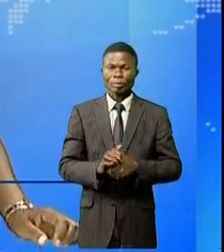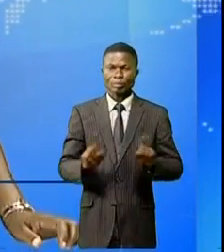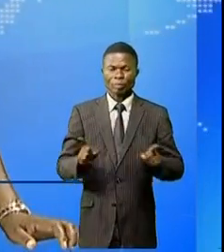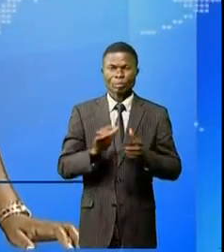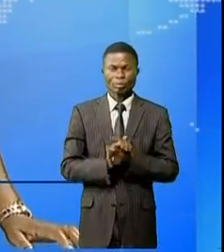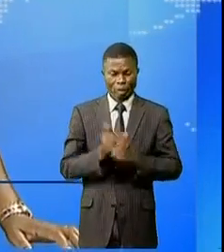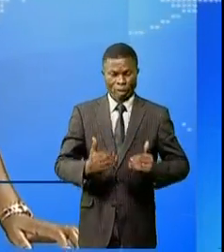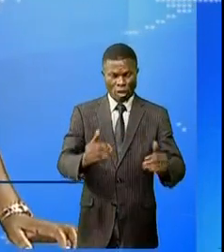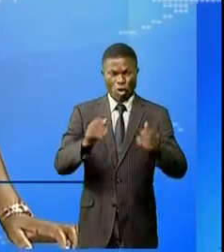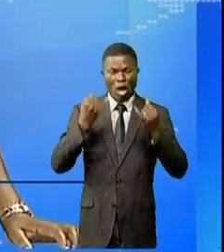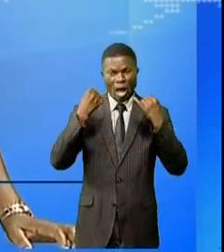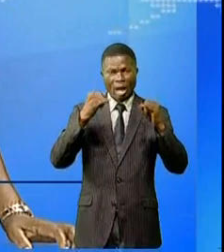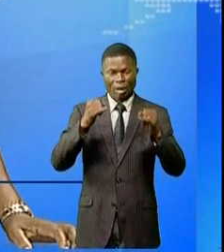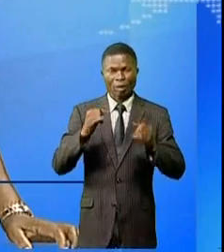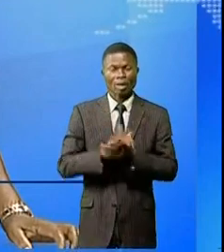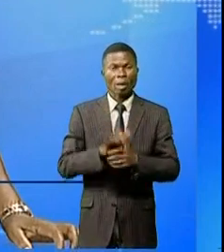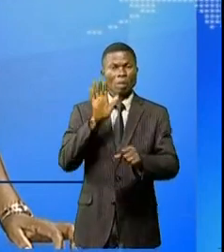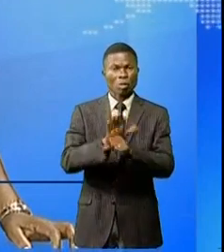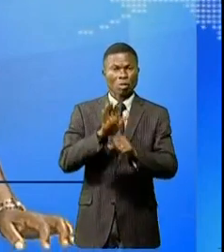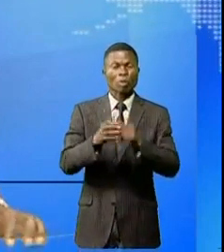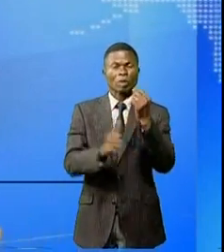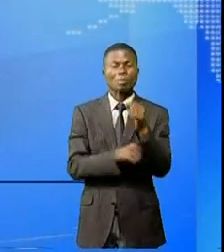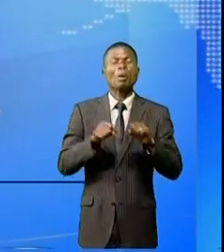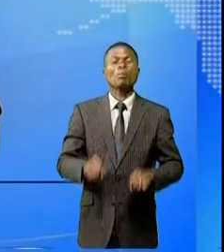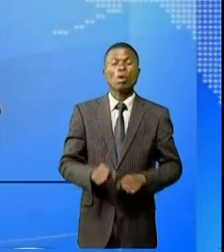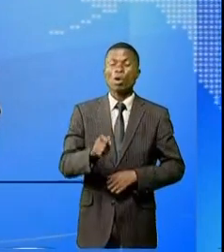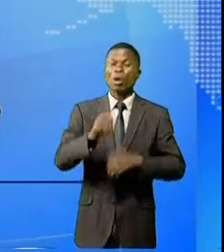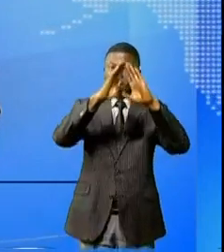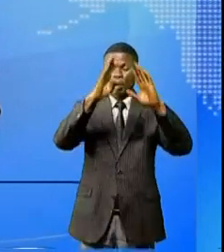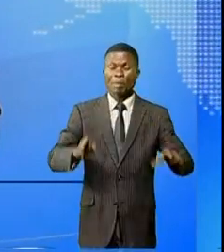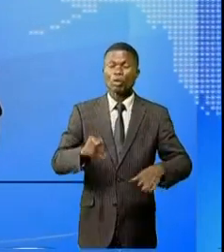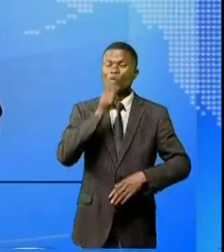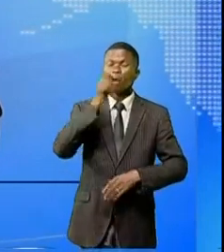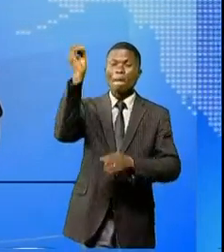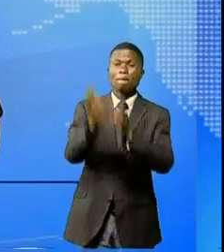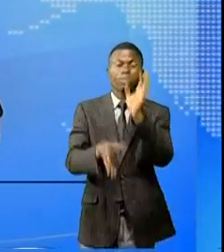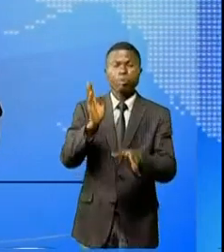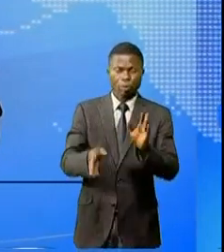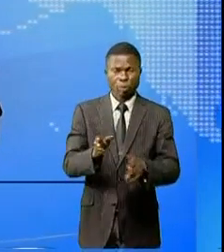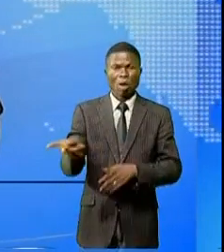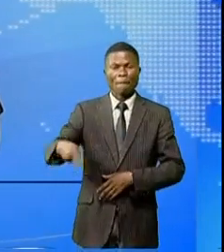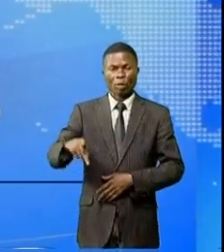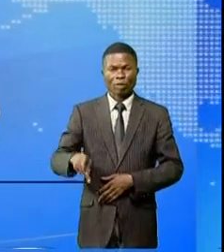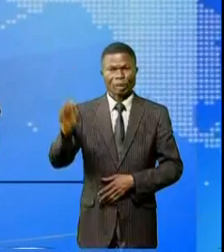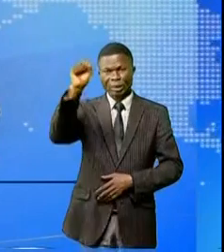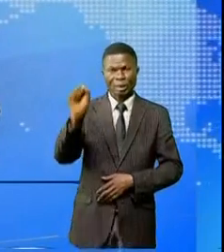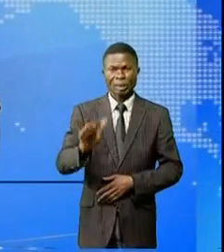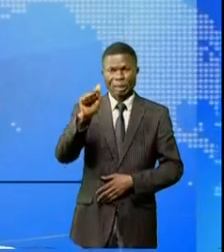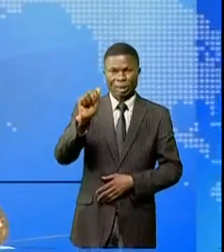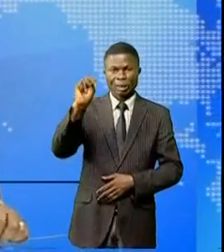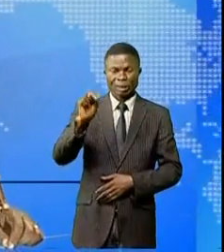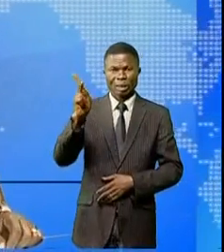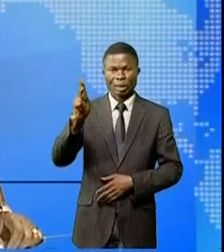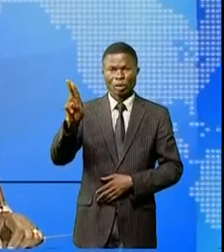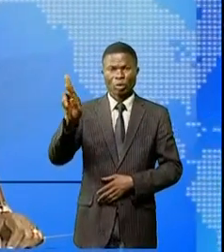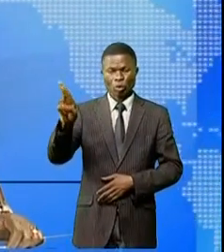suite de l'actualité, 2 morts et des centaines de maisons incendiées à Lodja dans la province du Sankuru. Et pour cause, les